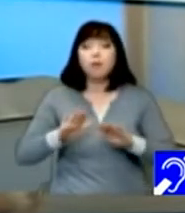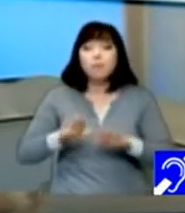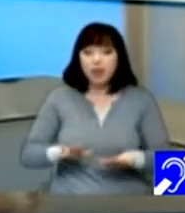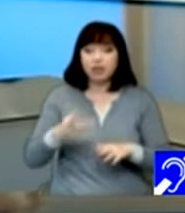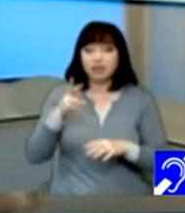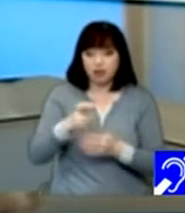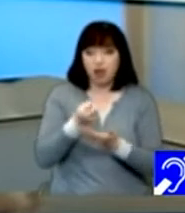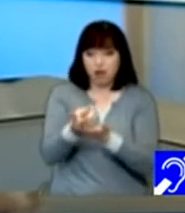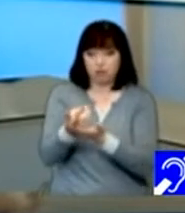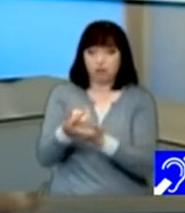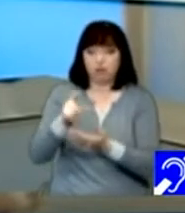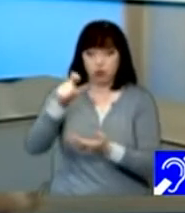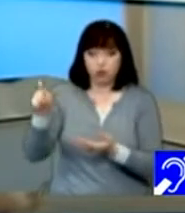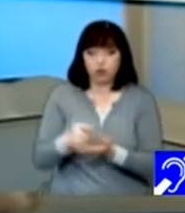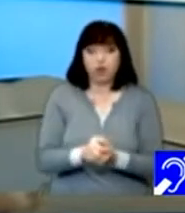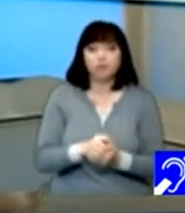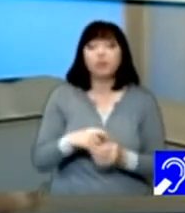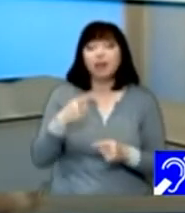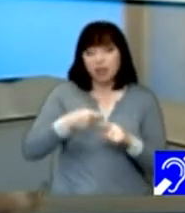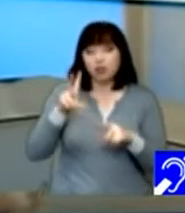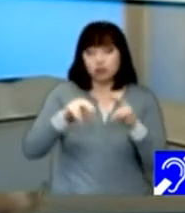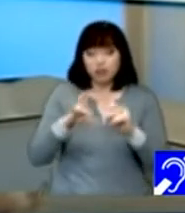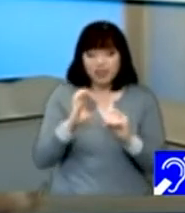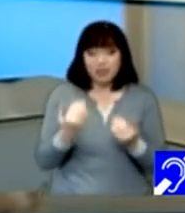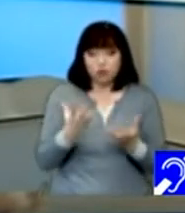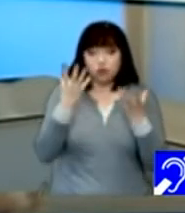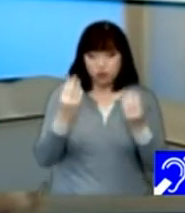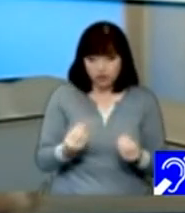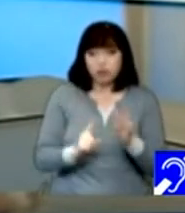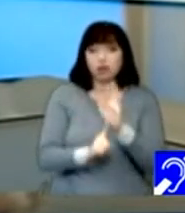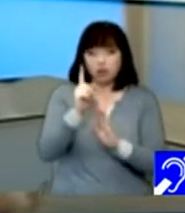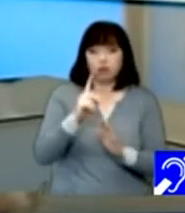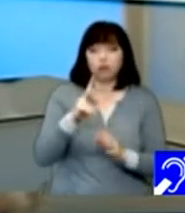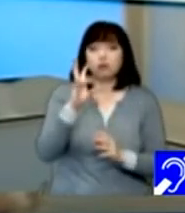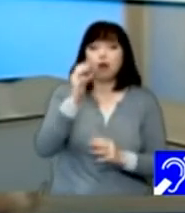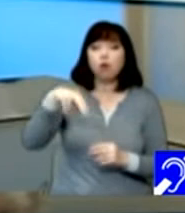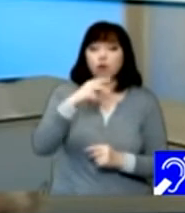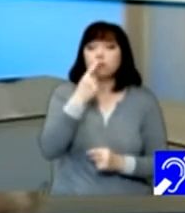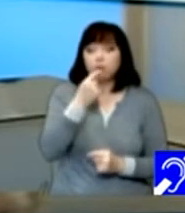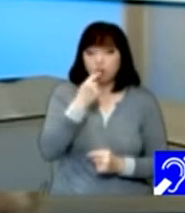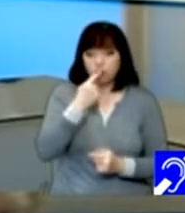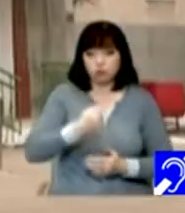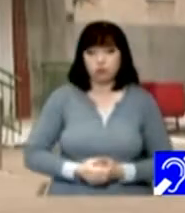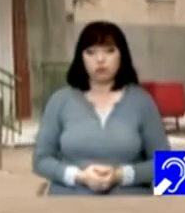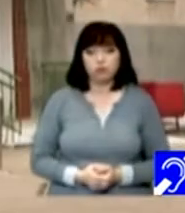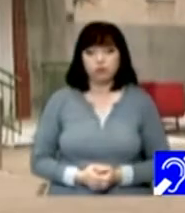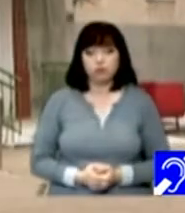COVID. Din cauza numărului mare de îmbolnăviri, de azi în Chișinău e cod roșu de alertă epidemiologică.